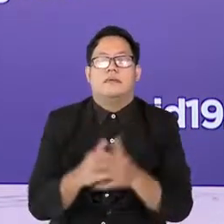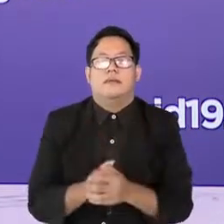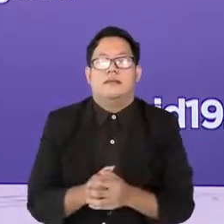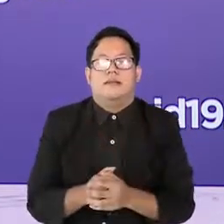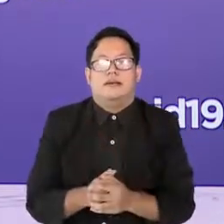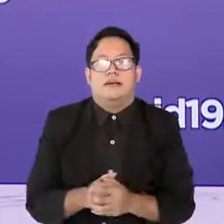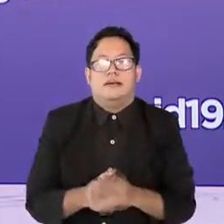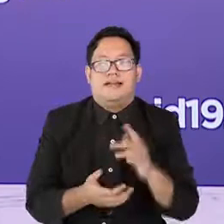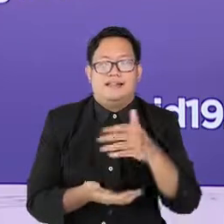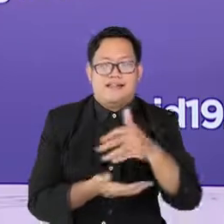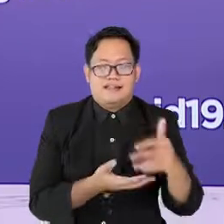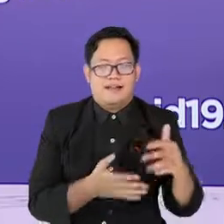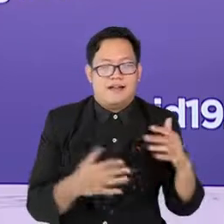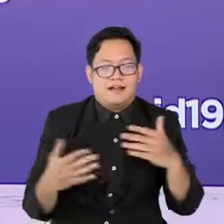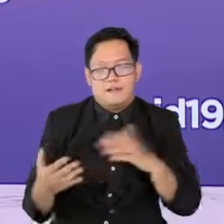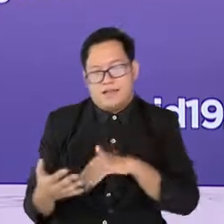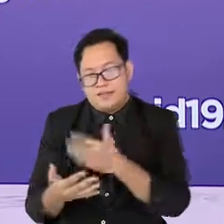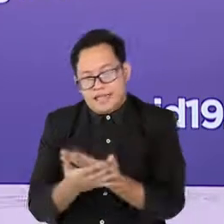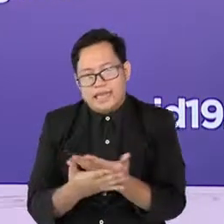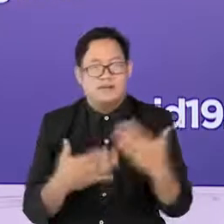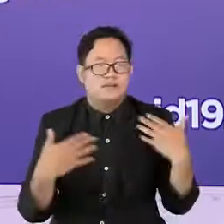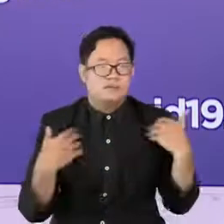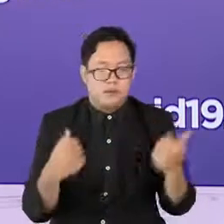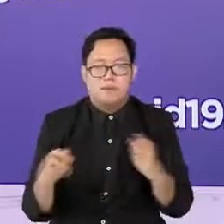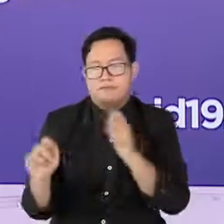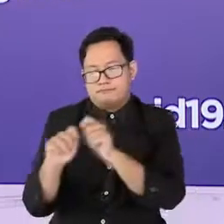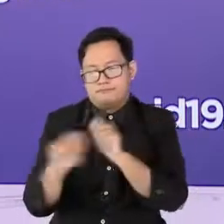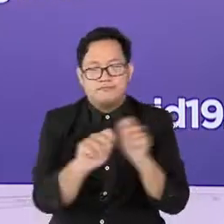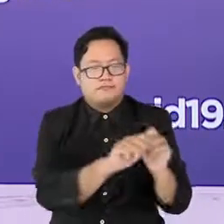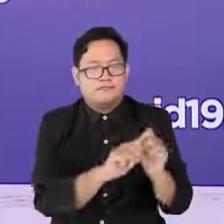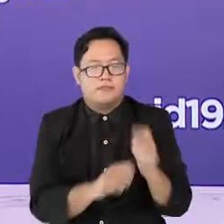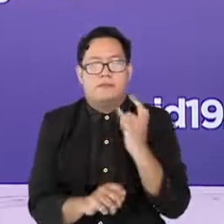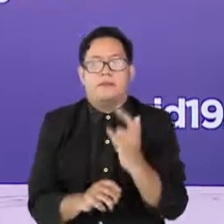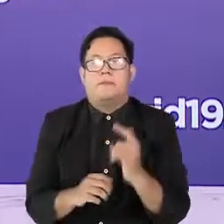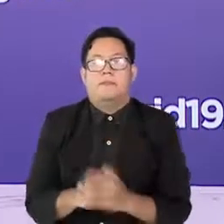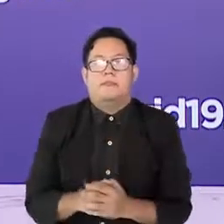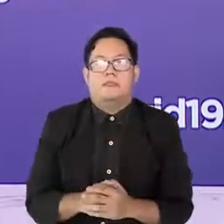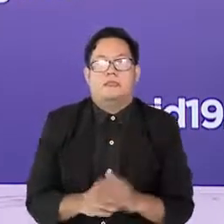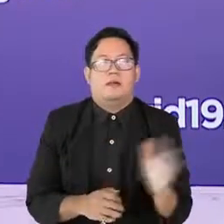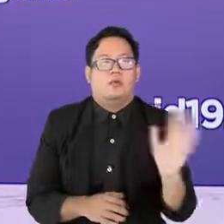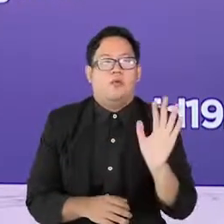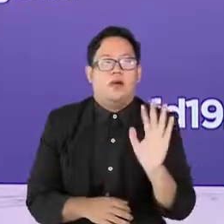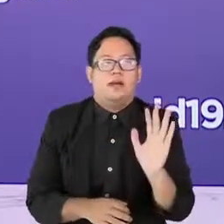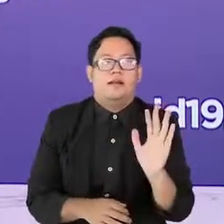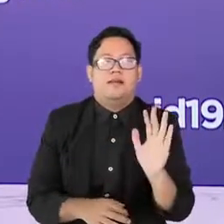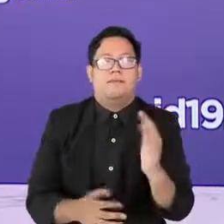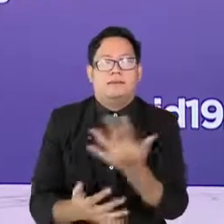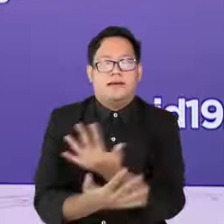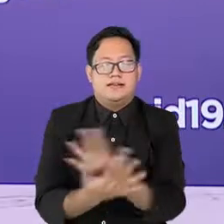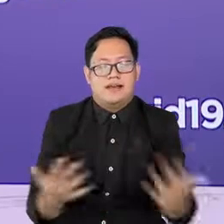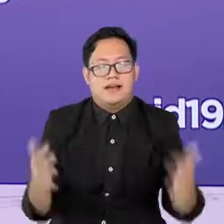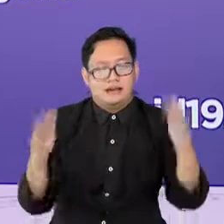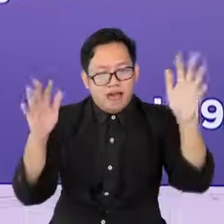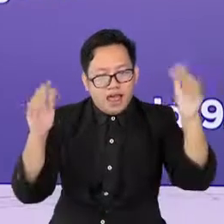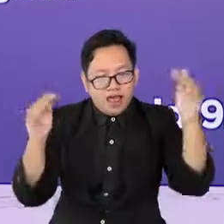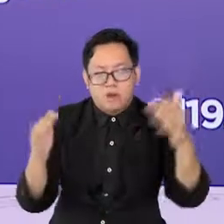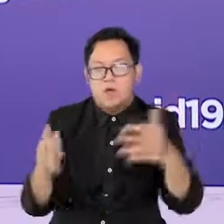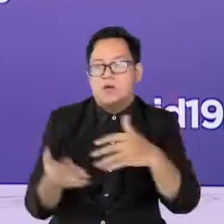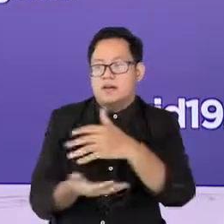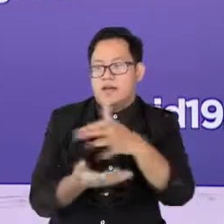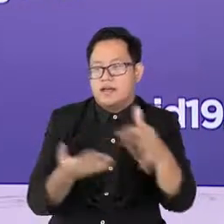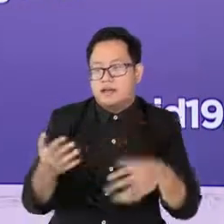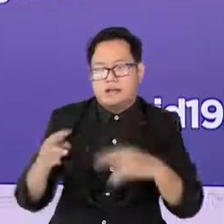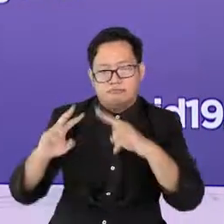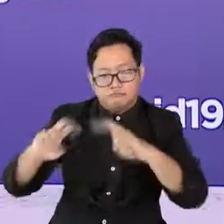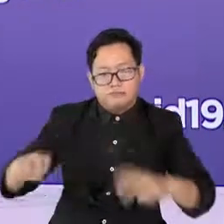dan kesembuhan terus diperbaiki Saya hendak mengajak masyarakat untuk sama-sama menelaah data secara